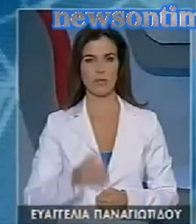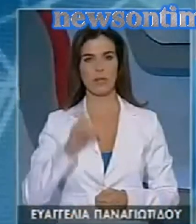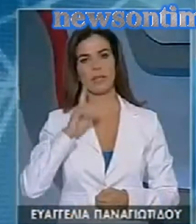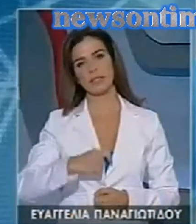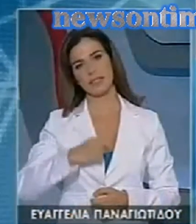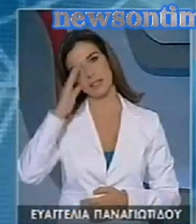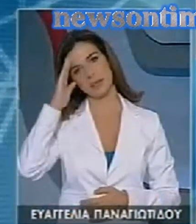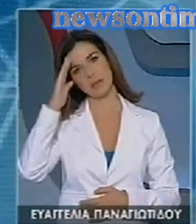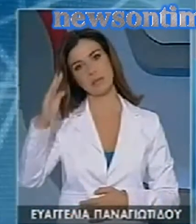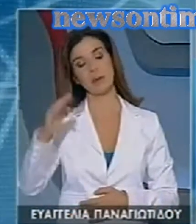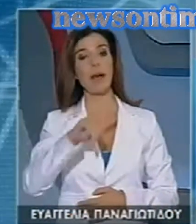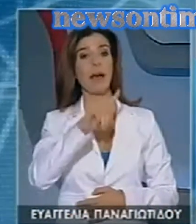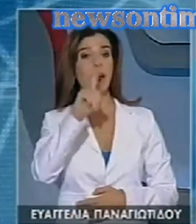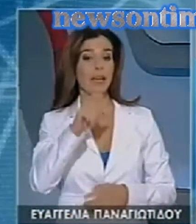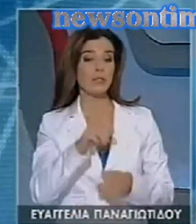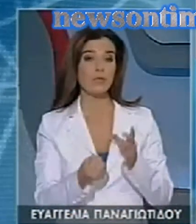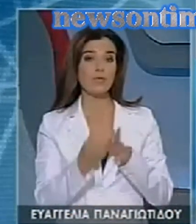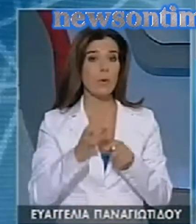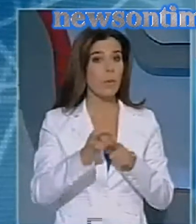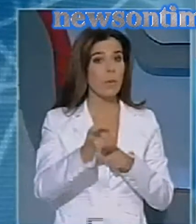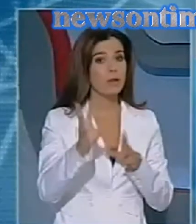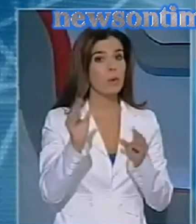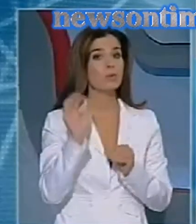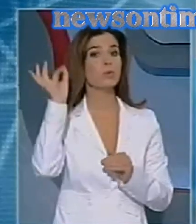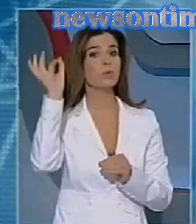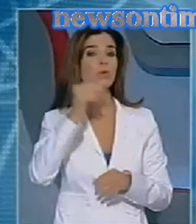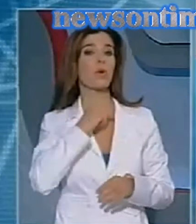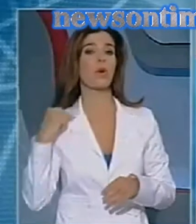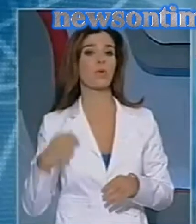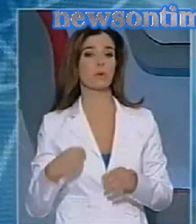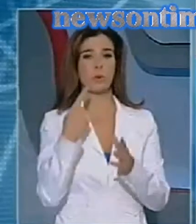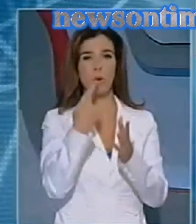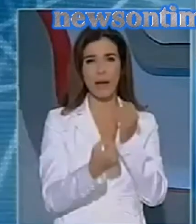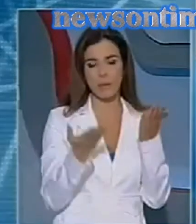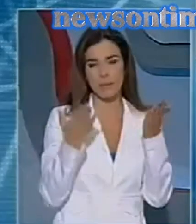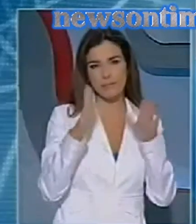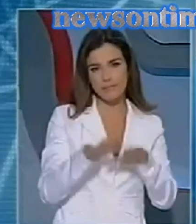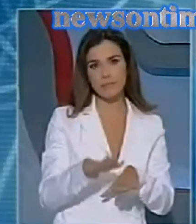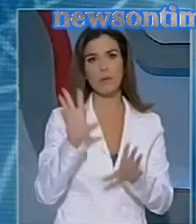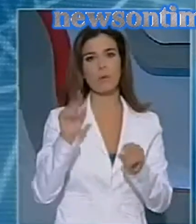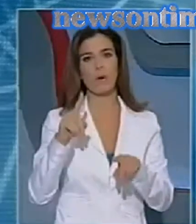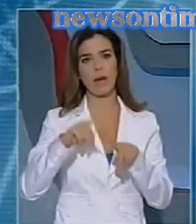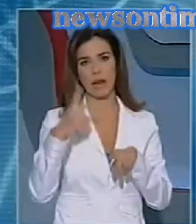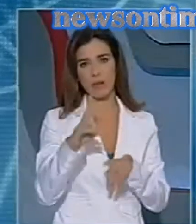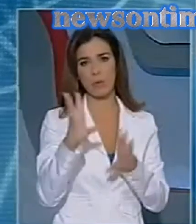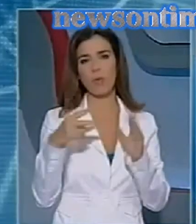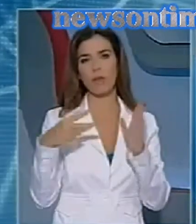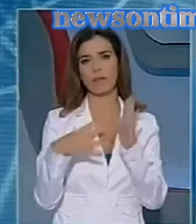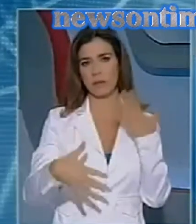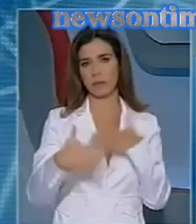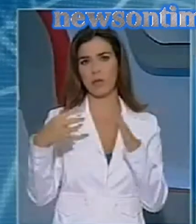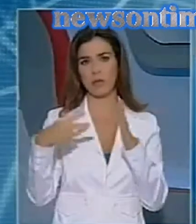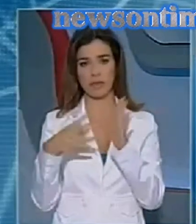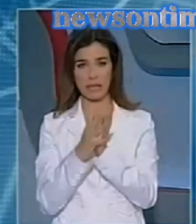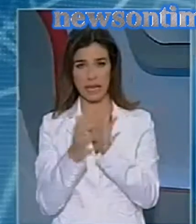Καλησπέρα σας κυρίες και κύριοι. Δεν απέκλεισε τη λήψη μέτρων για την κάλυψη του δημοσιονομικού κενού της Ελλάδος το 2015 και 2016 όλη η